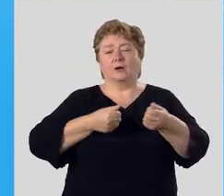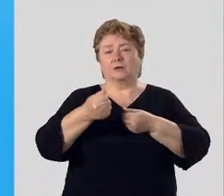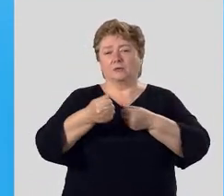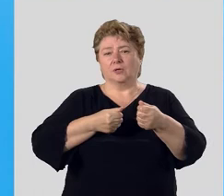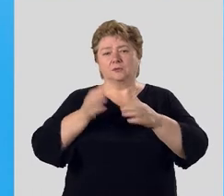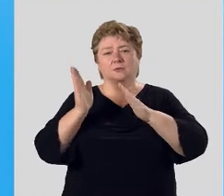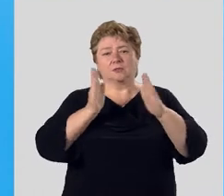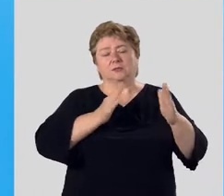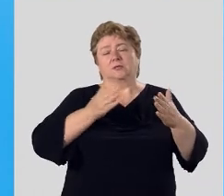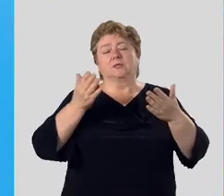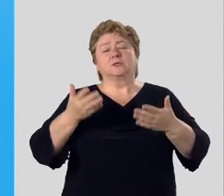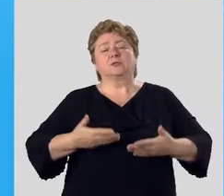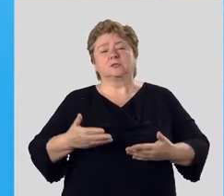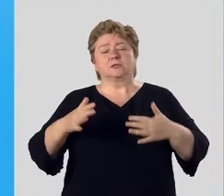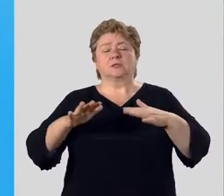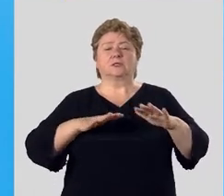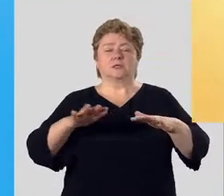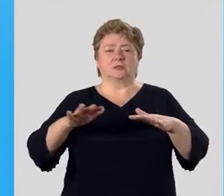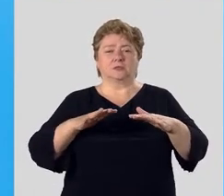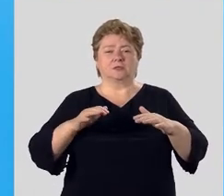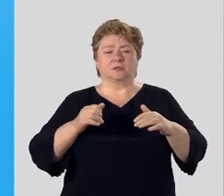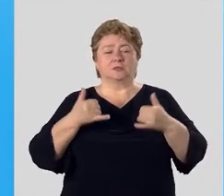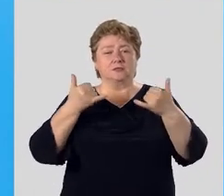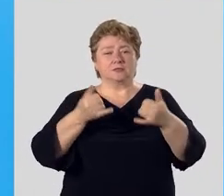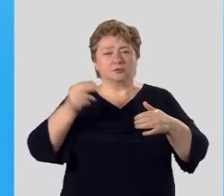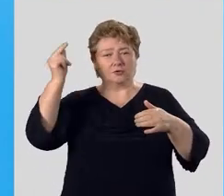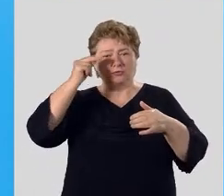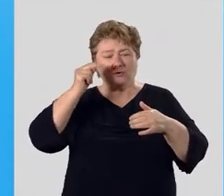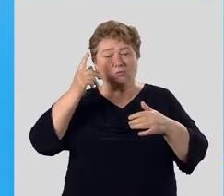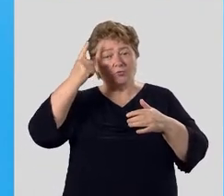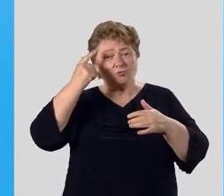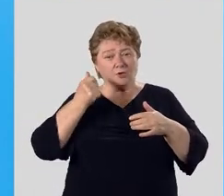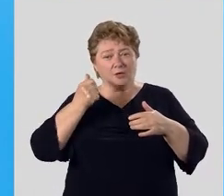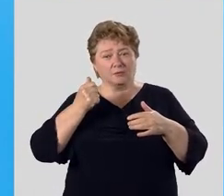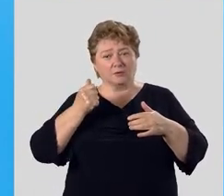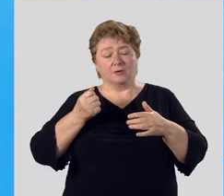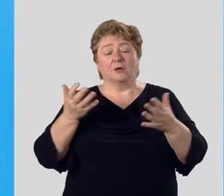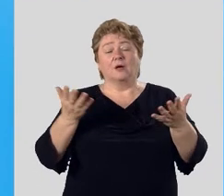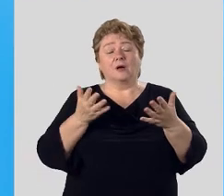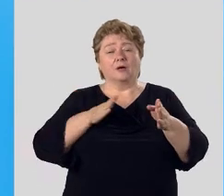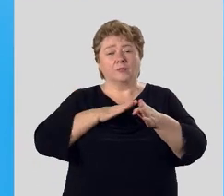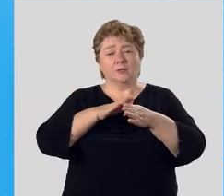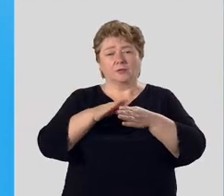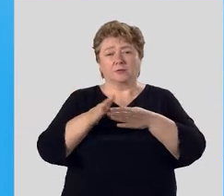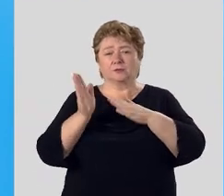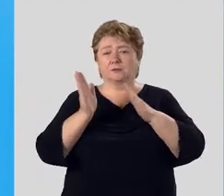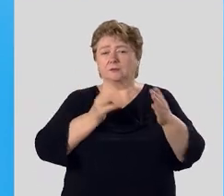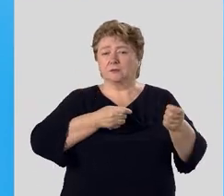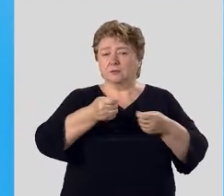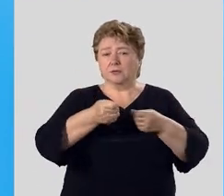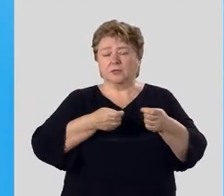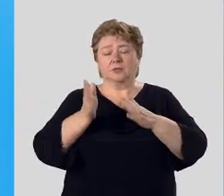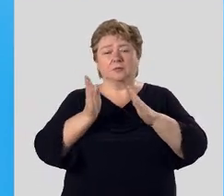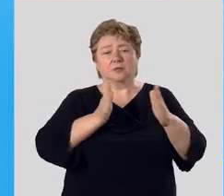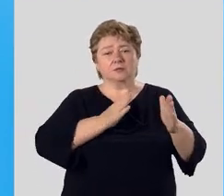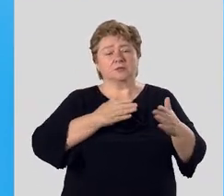регуляция процессов жизнедеятельности. Сегодня на уроке мы узнаем, как осуществляется регуляция